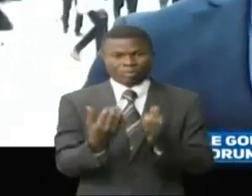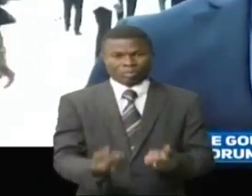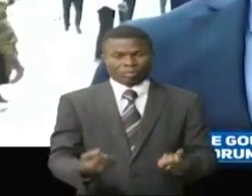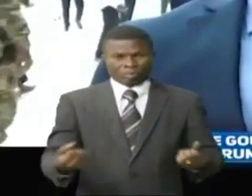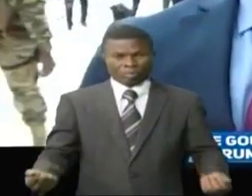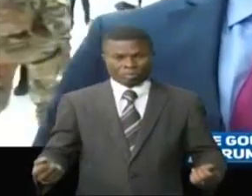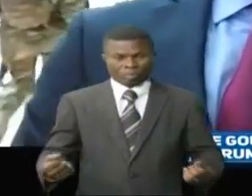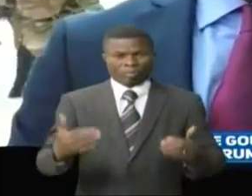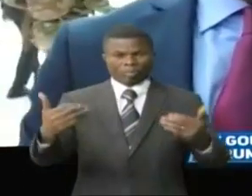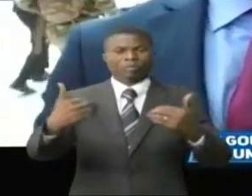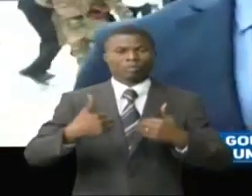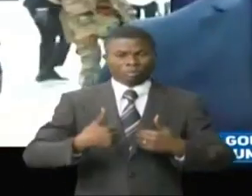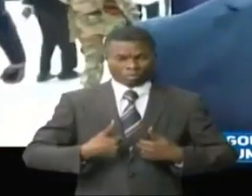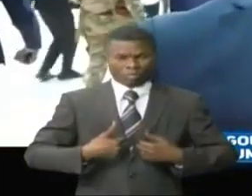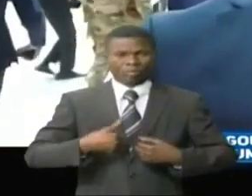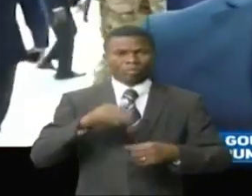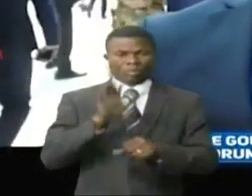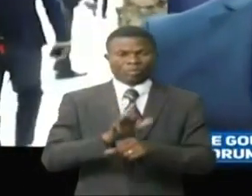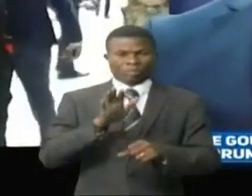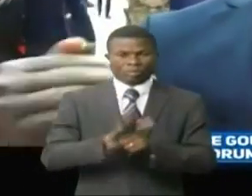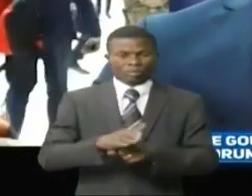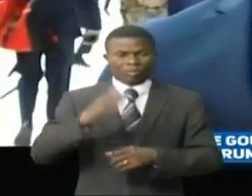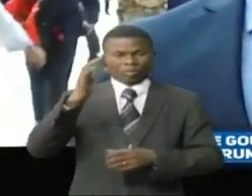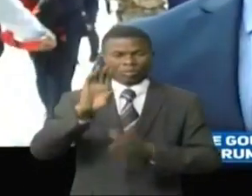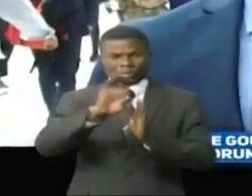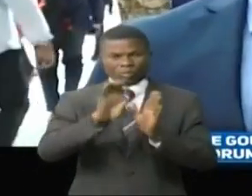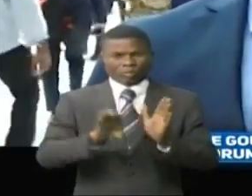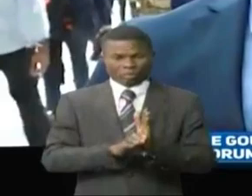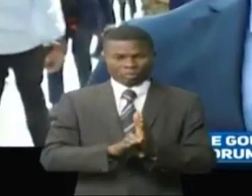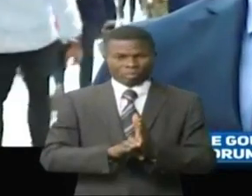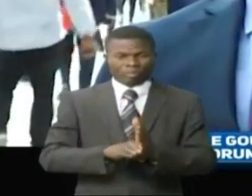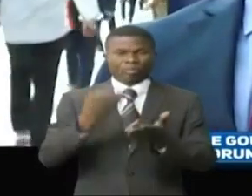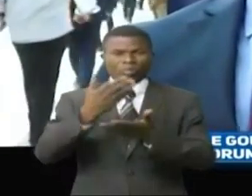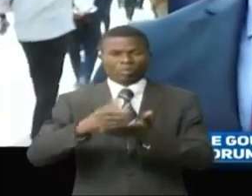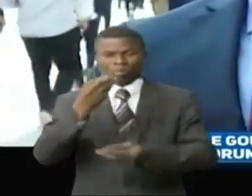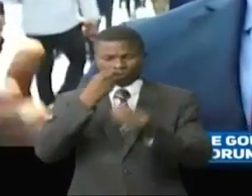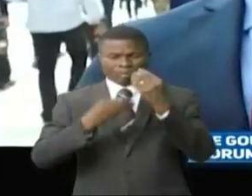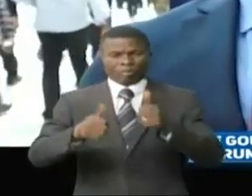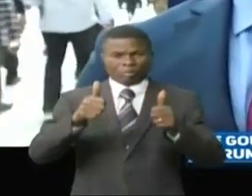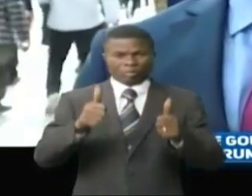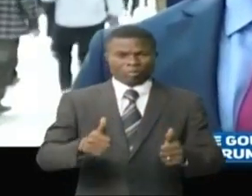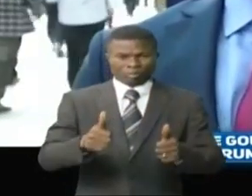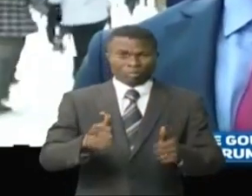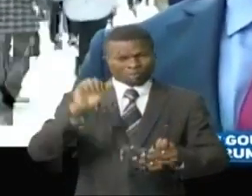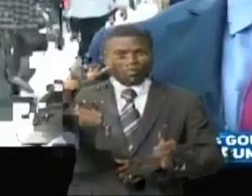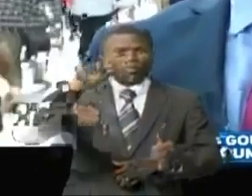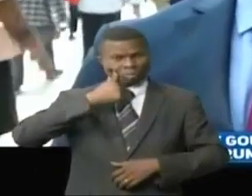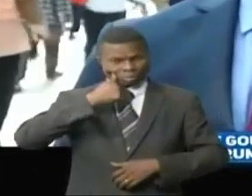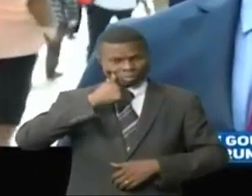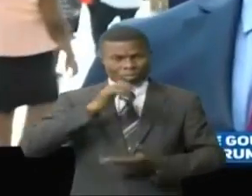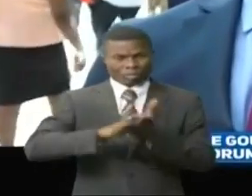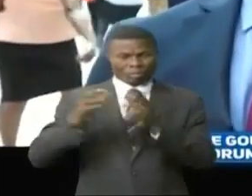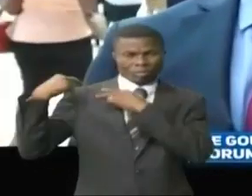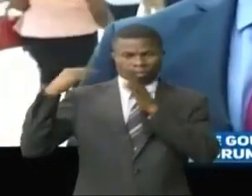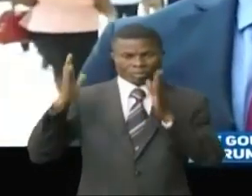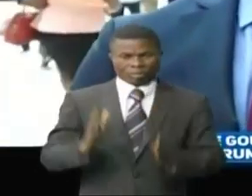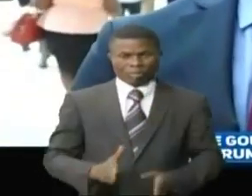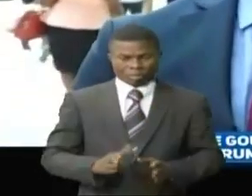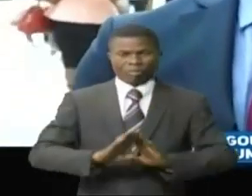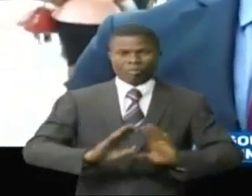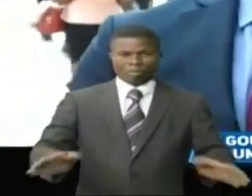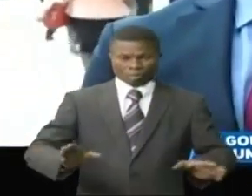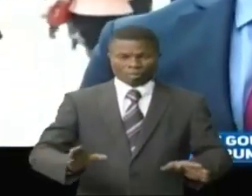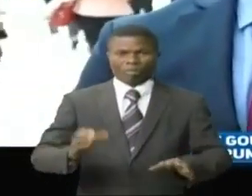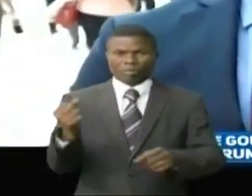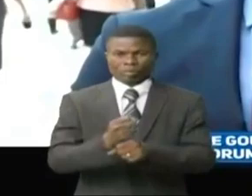qui auront pleinement rempli les conditions, suivi les étapes de leur nutrition, pour que demain nous ayons des responsables qui soient à même de